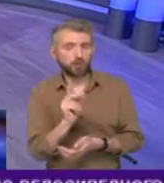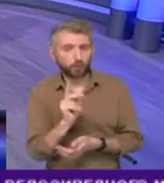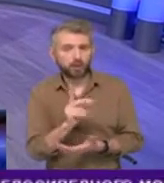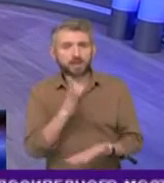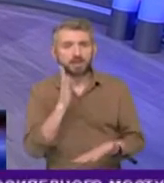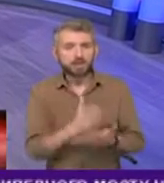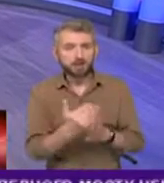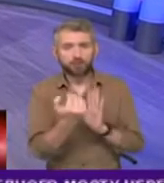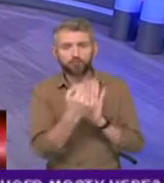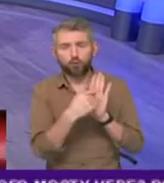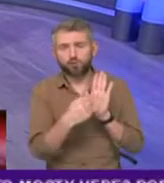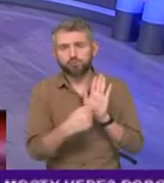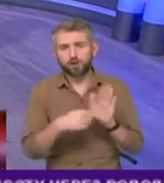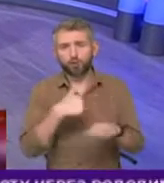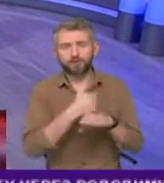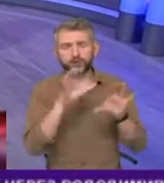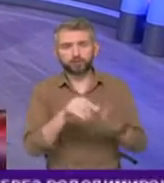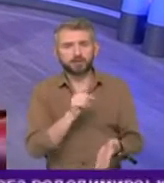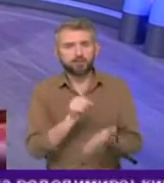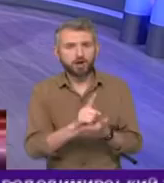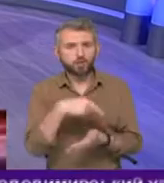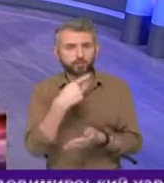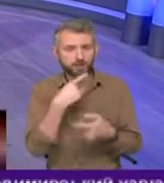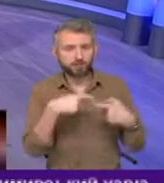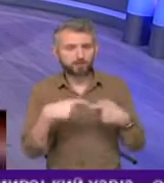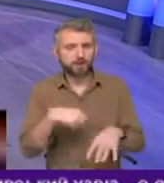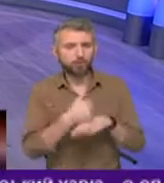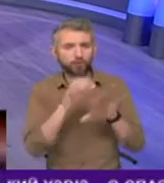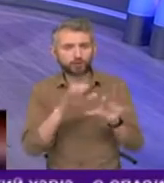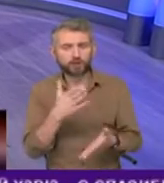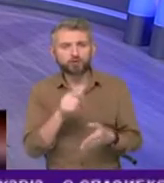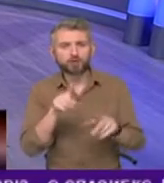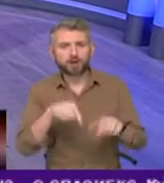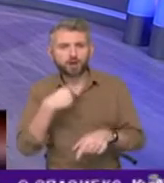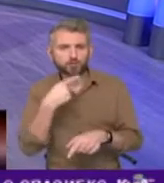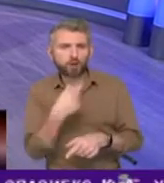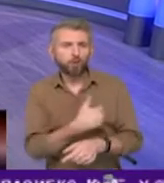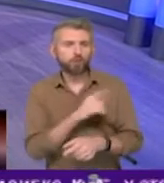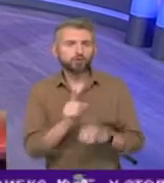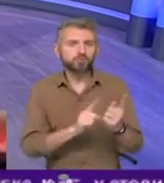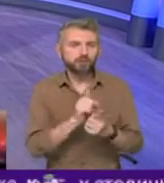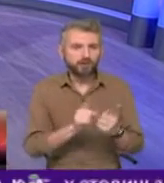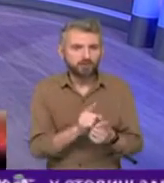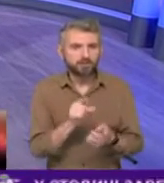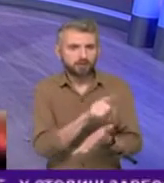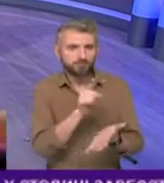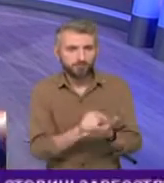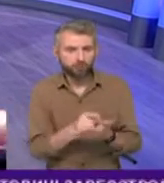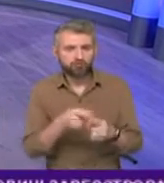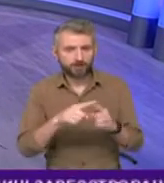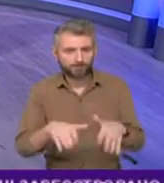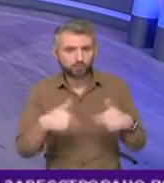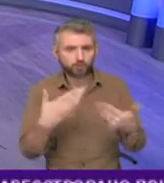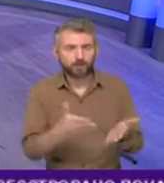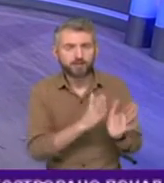є норми Конституції. Ти маєш говорити в прив'язці до Конституції, якщо ти навіть кажеш, що ти хочеш щось зміняти, ну, ти маєш це